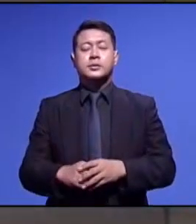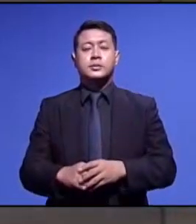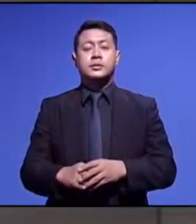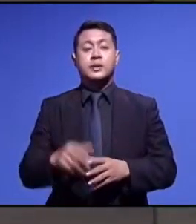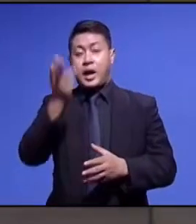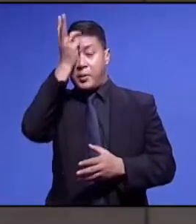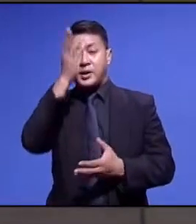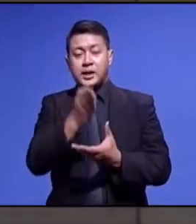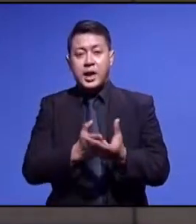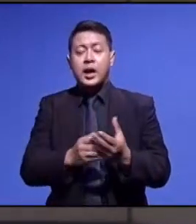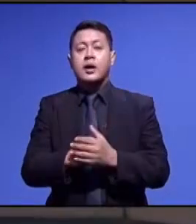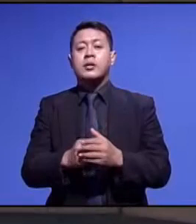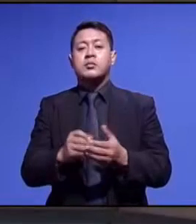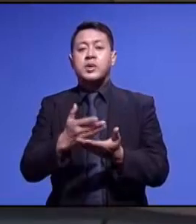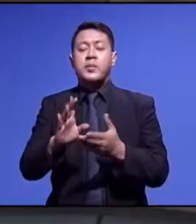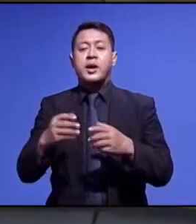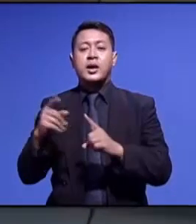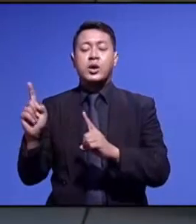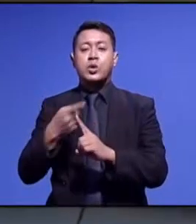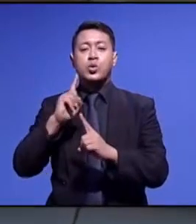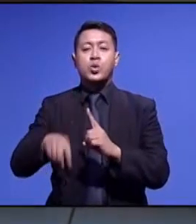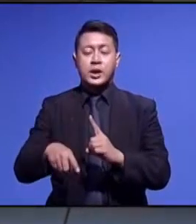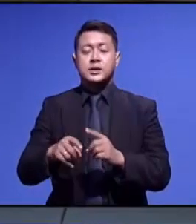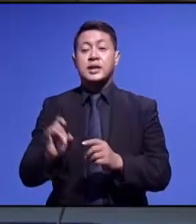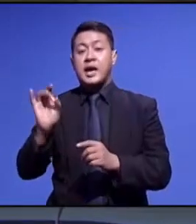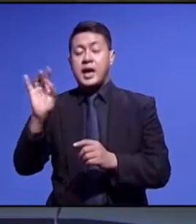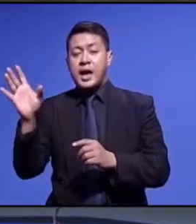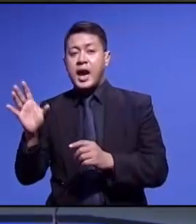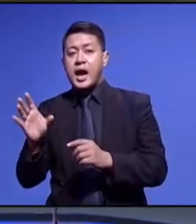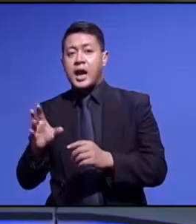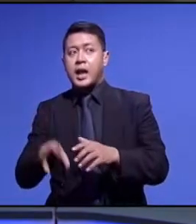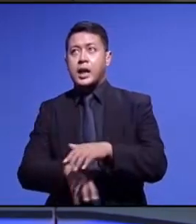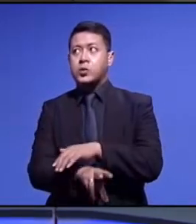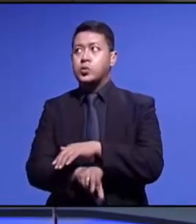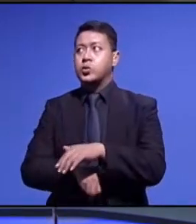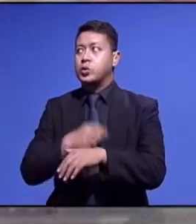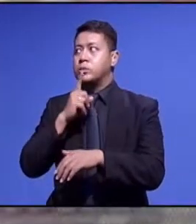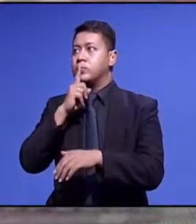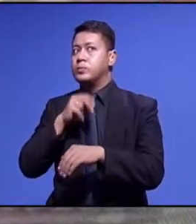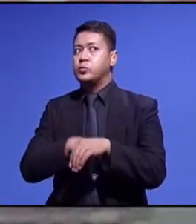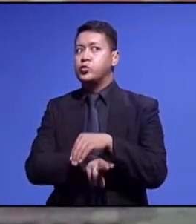dengan mengalihkan perhatian kasir, sementara yang lainnya bertindak sebagai eksekutor.